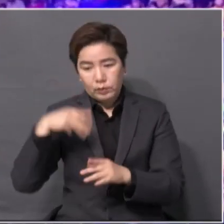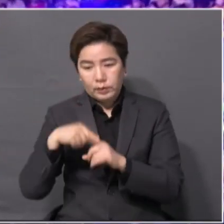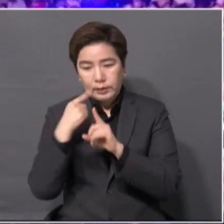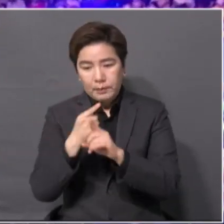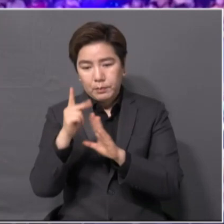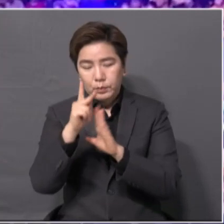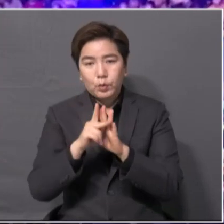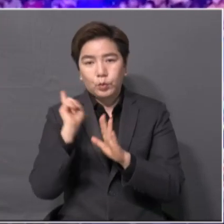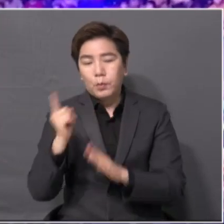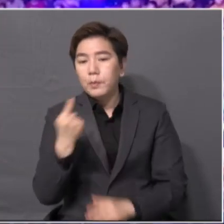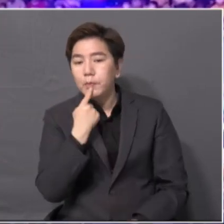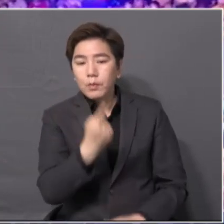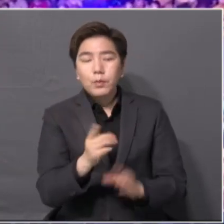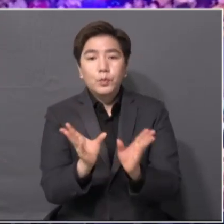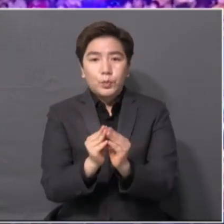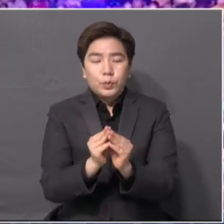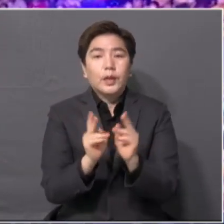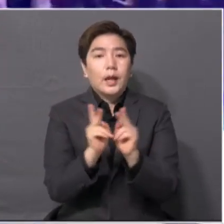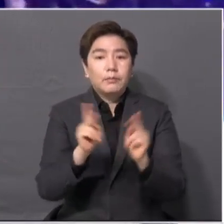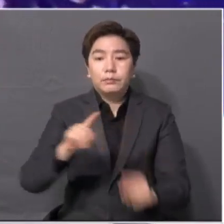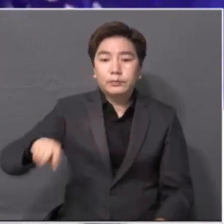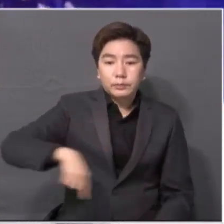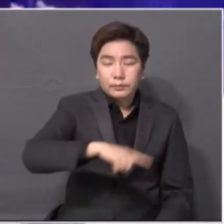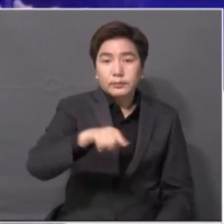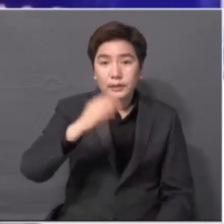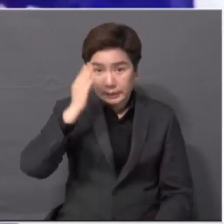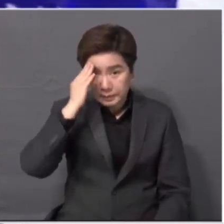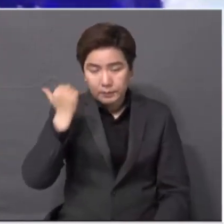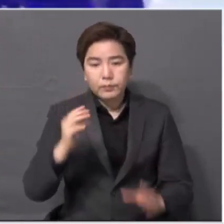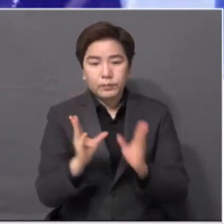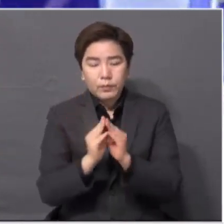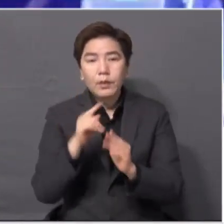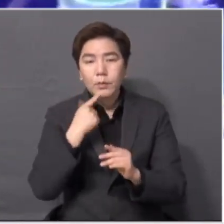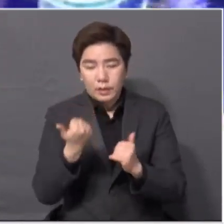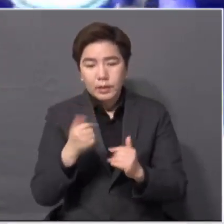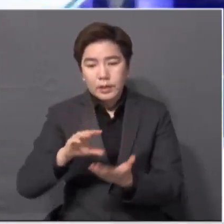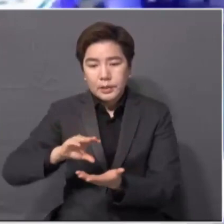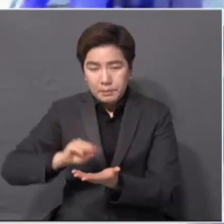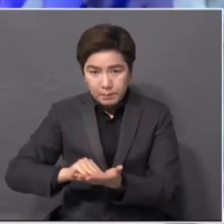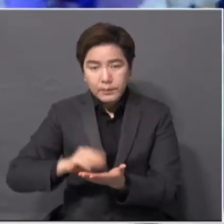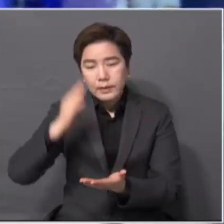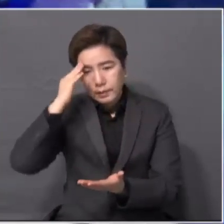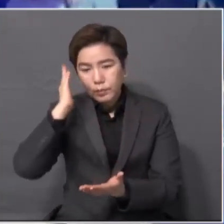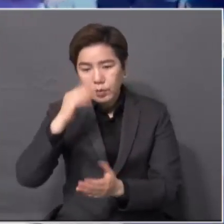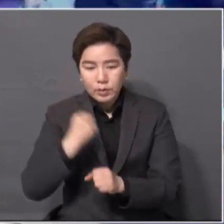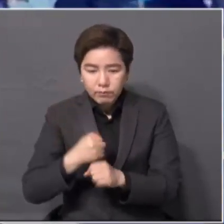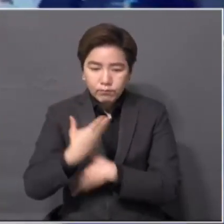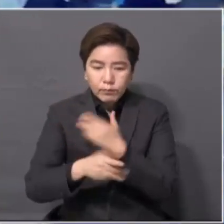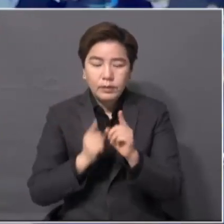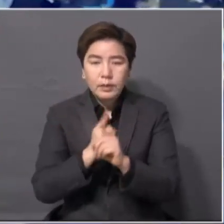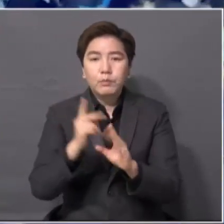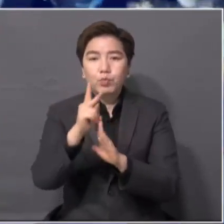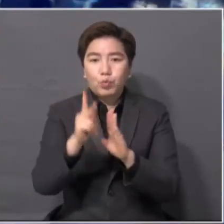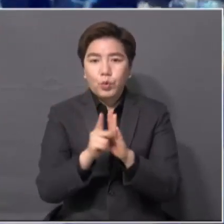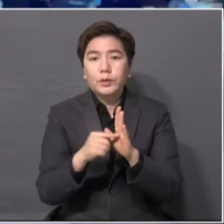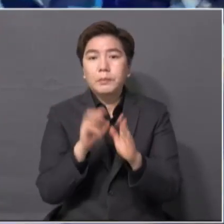ามข้อบงครับพัคก็จะจ้องแจ้งตอที่ประชุมและกรรมการบริหารพักซึที่ประชุมกได้พิจารณะเรื่องนี้แล้วก็เดินหนาการต่อตามข้อบัง